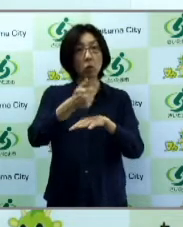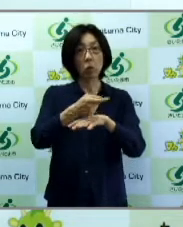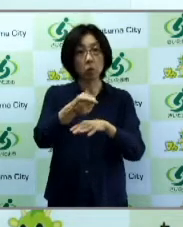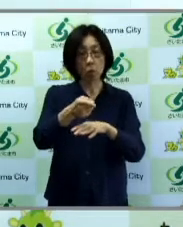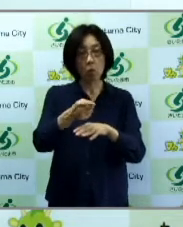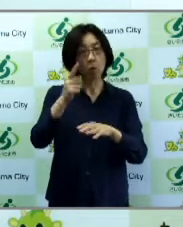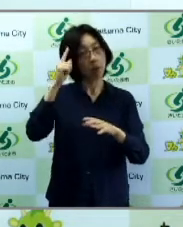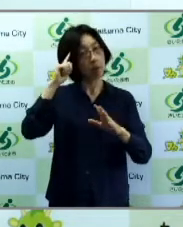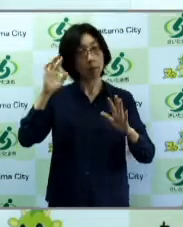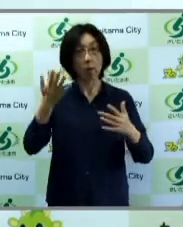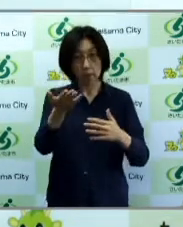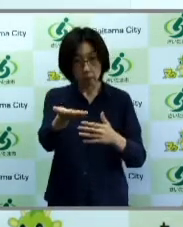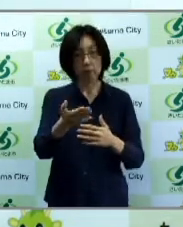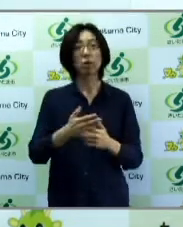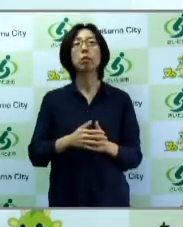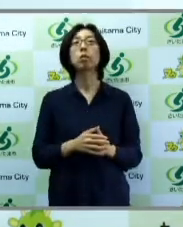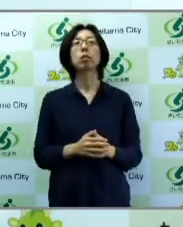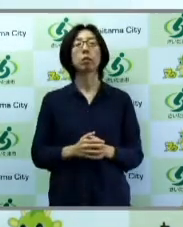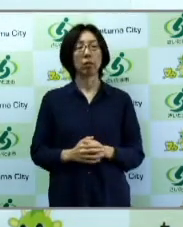そうですね、